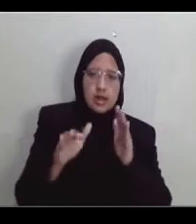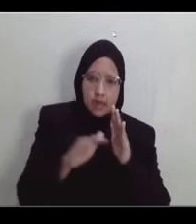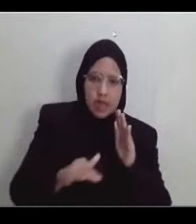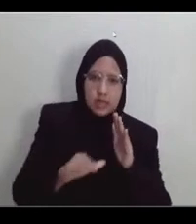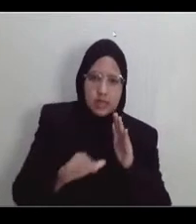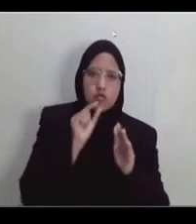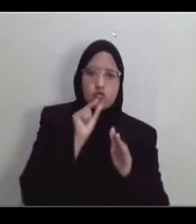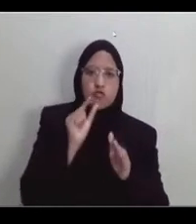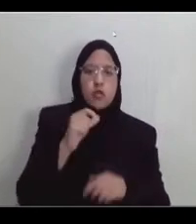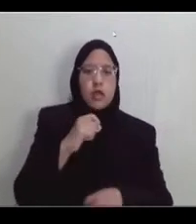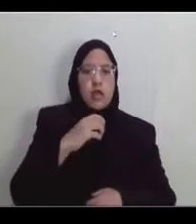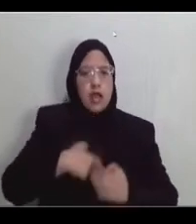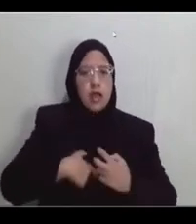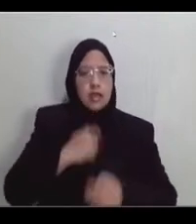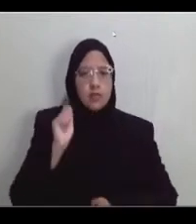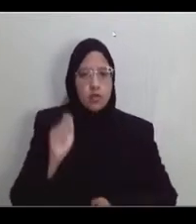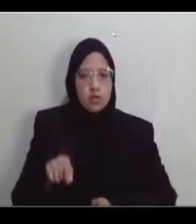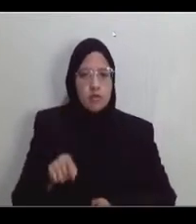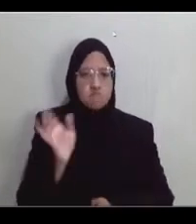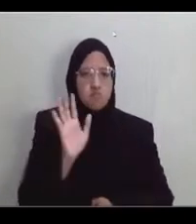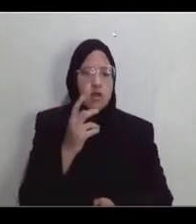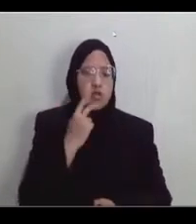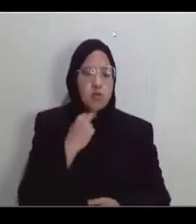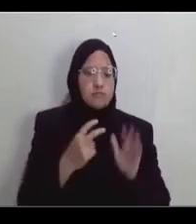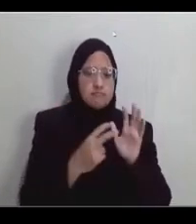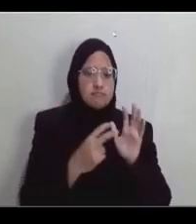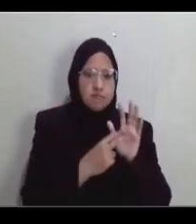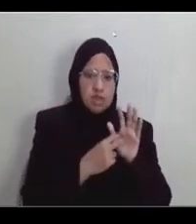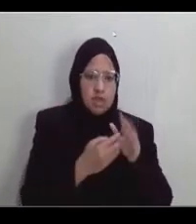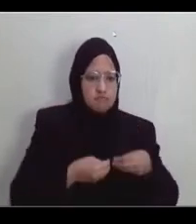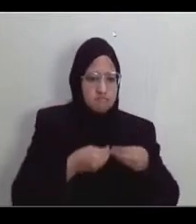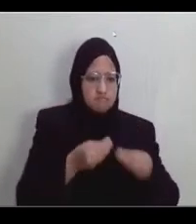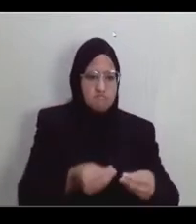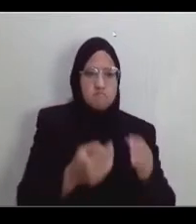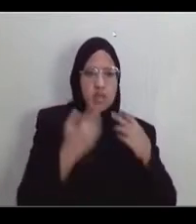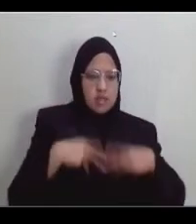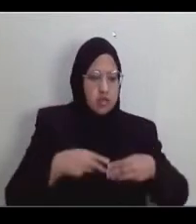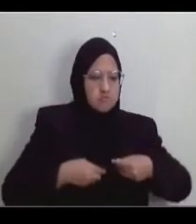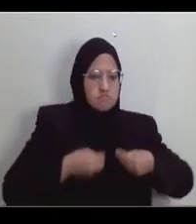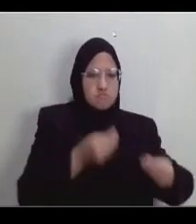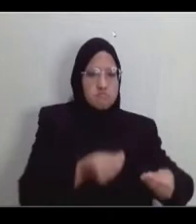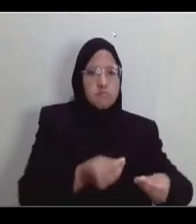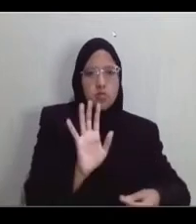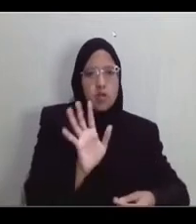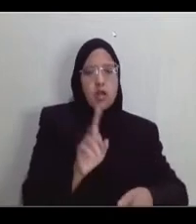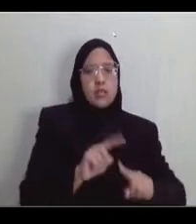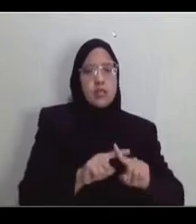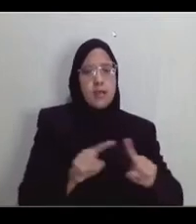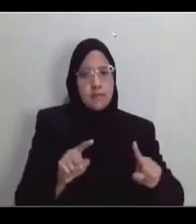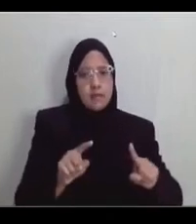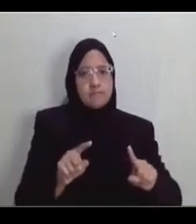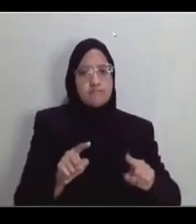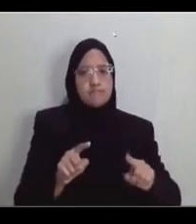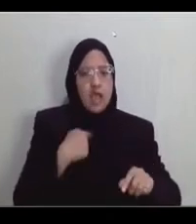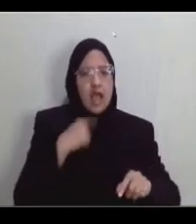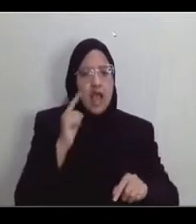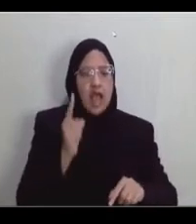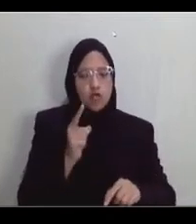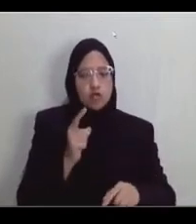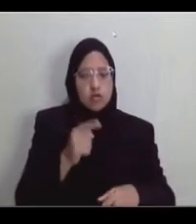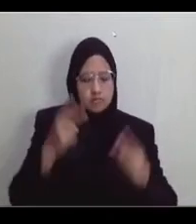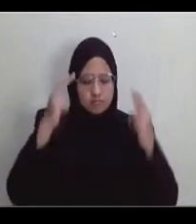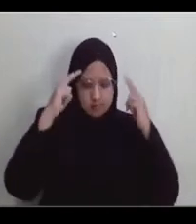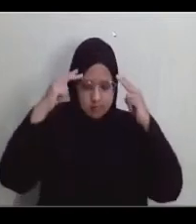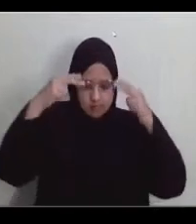formalitas yang Nir makna dan esensi karena itu Sapta kasa utama harus benar-benar menginternal atau